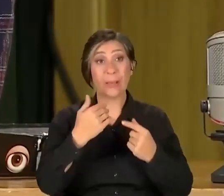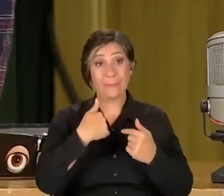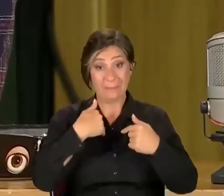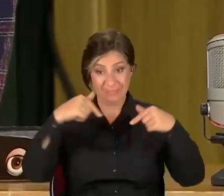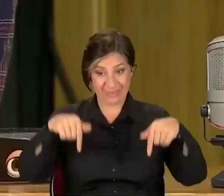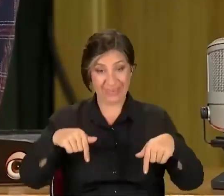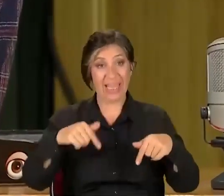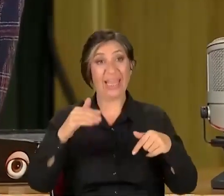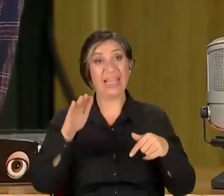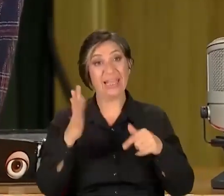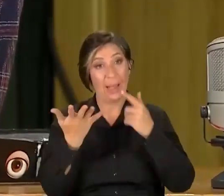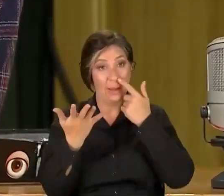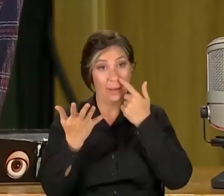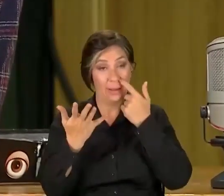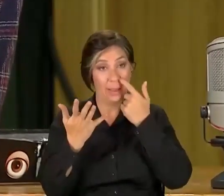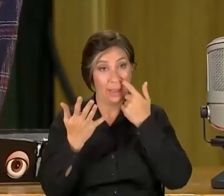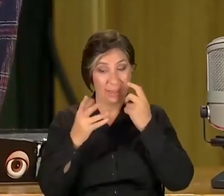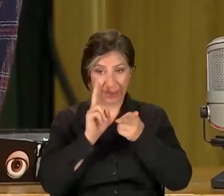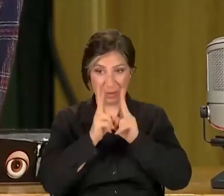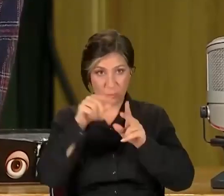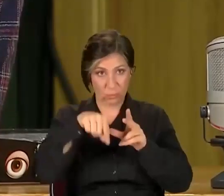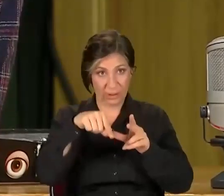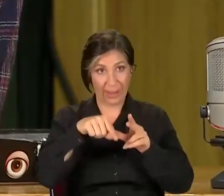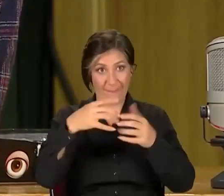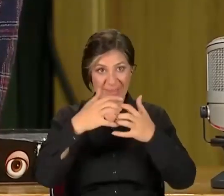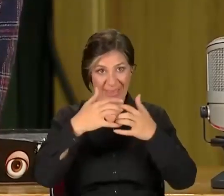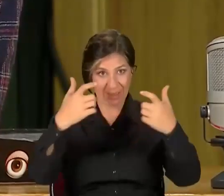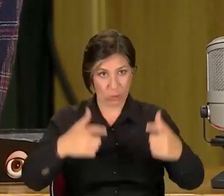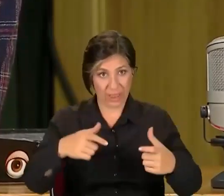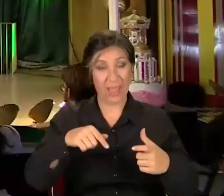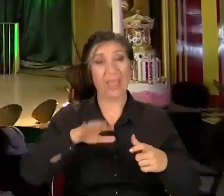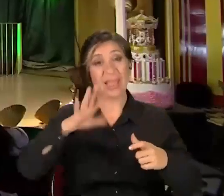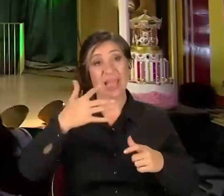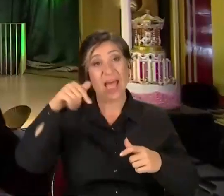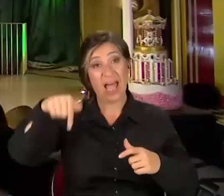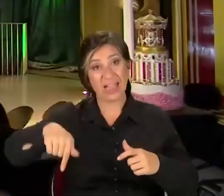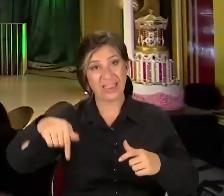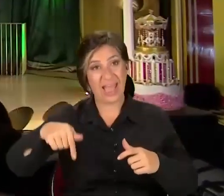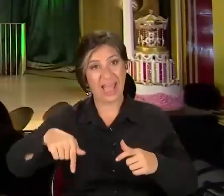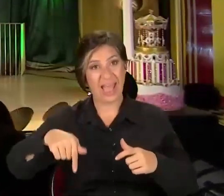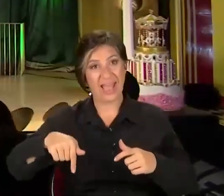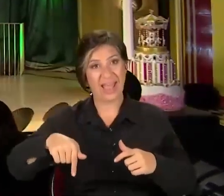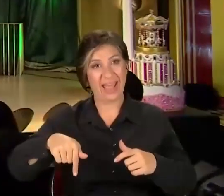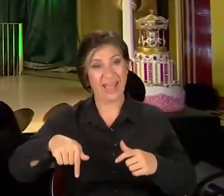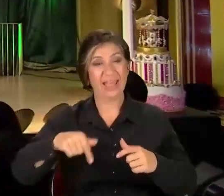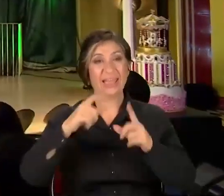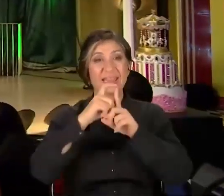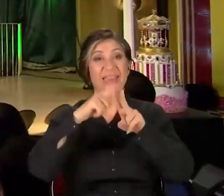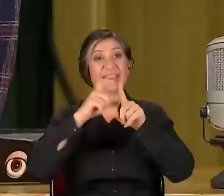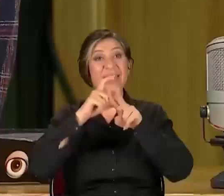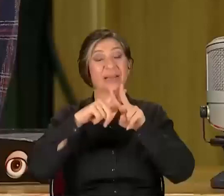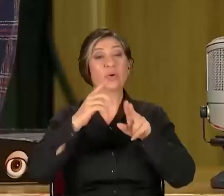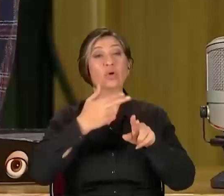Biz de ya Kabare'de, Mecidiyeköy Dada Salon Kabare'de ya da alt katımızdaki Dada